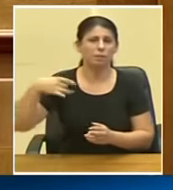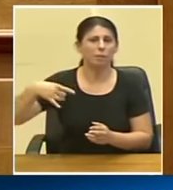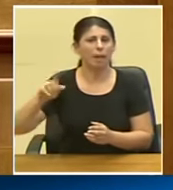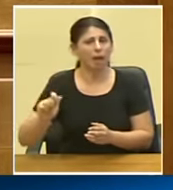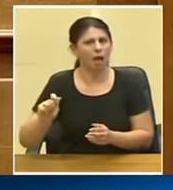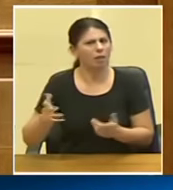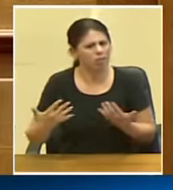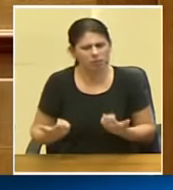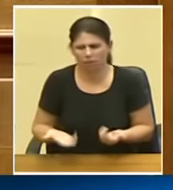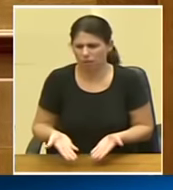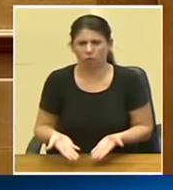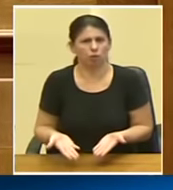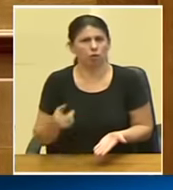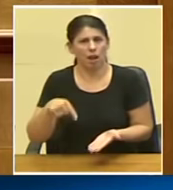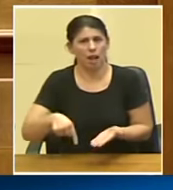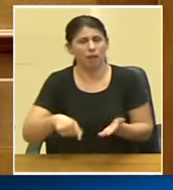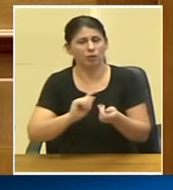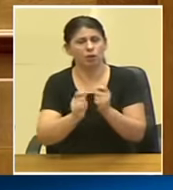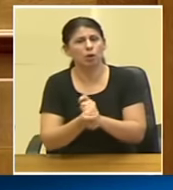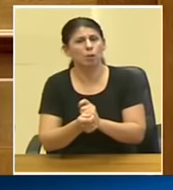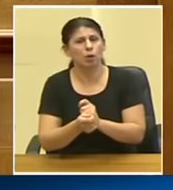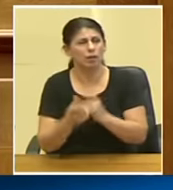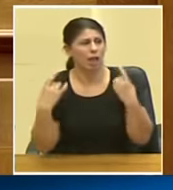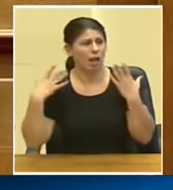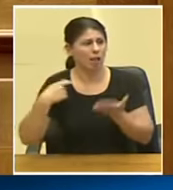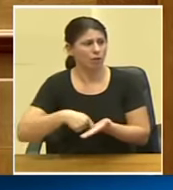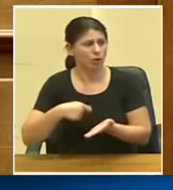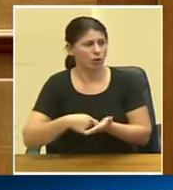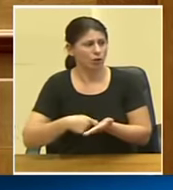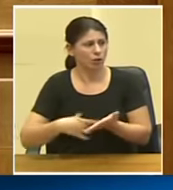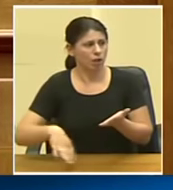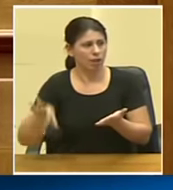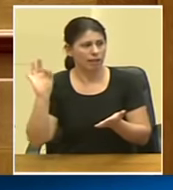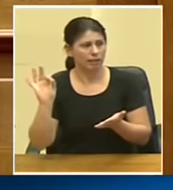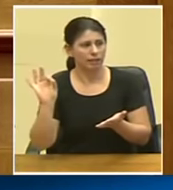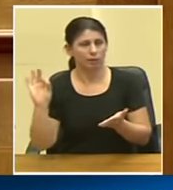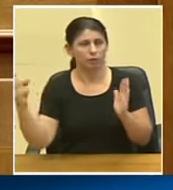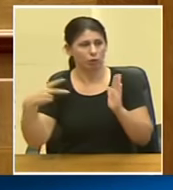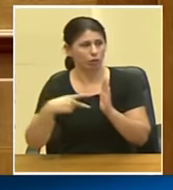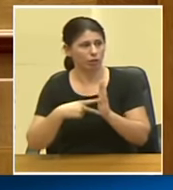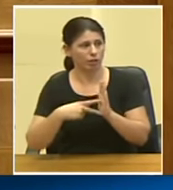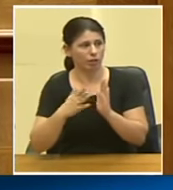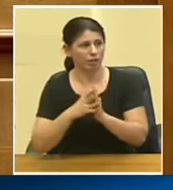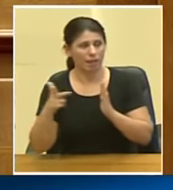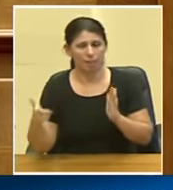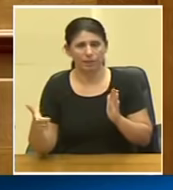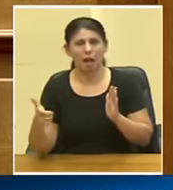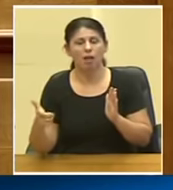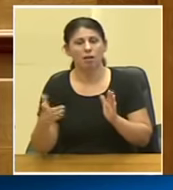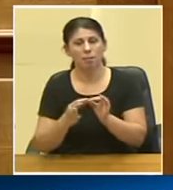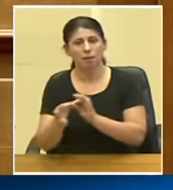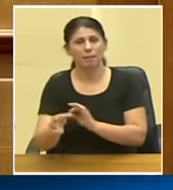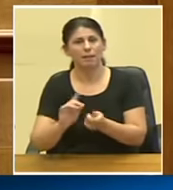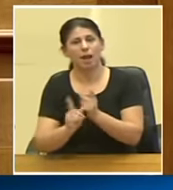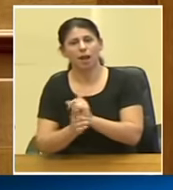τώρα σε αυτή την τροπολογία για το αφορολόγητο. Αρχίσαμε το 2017 με μέτρα